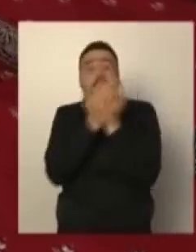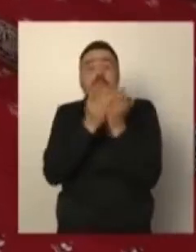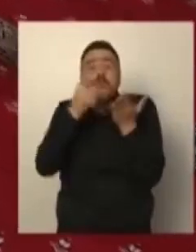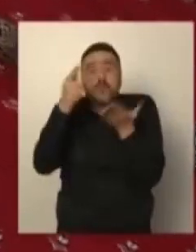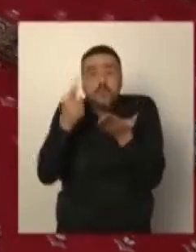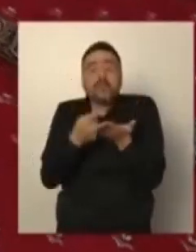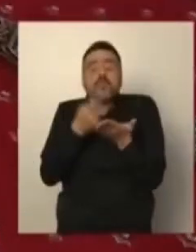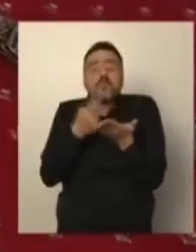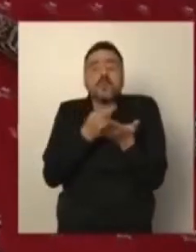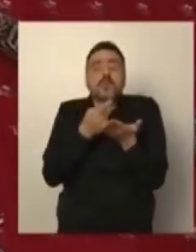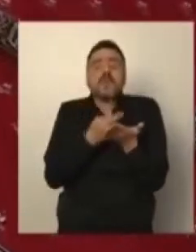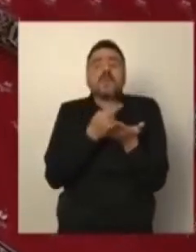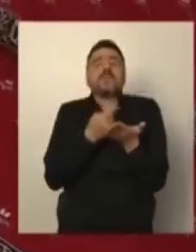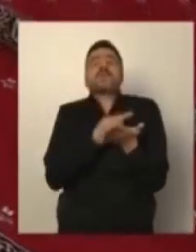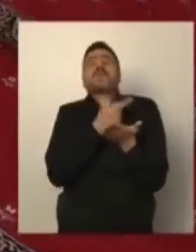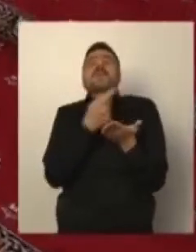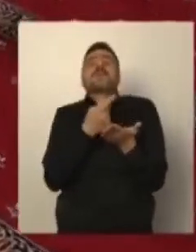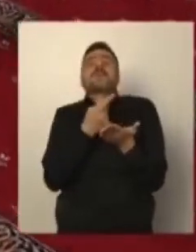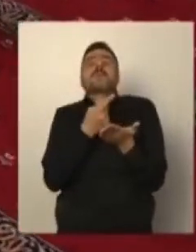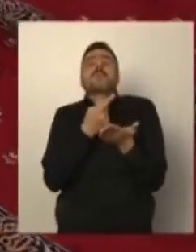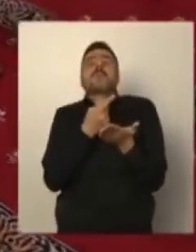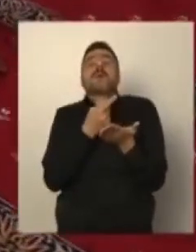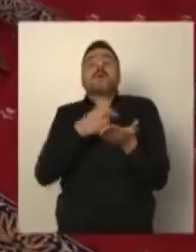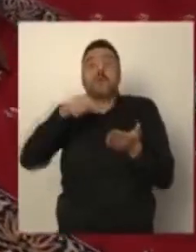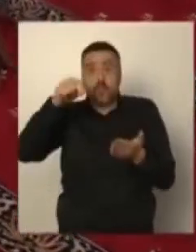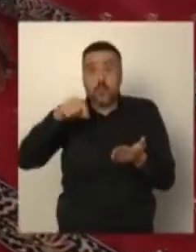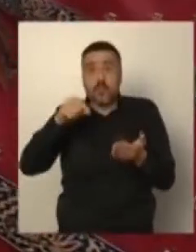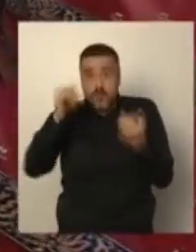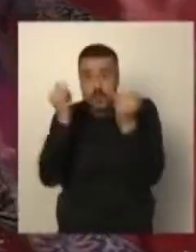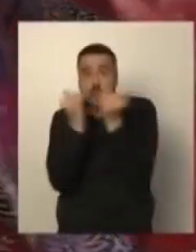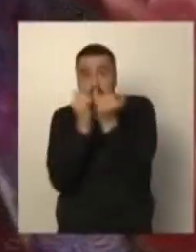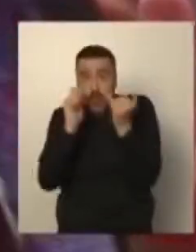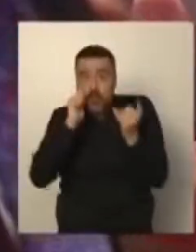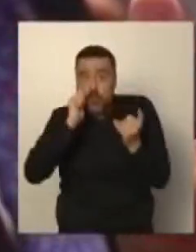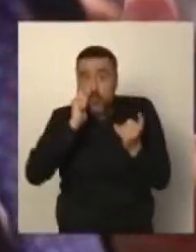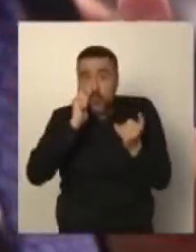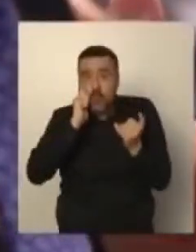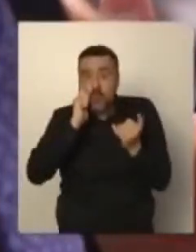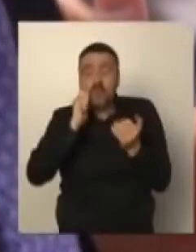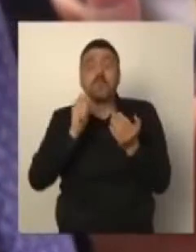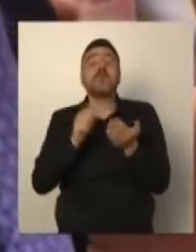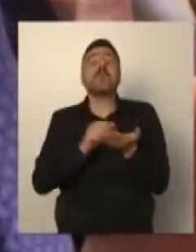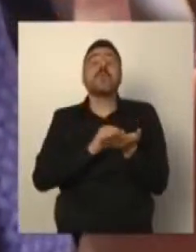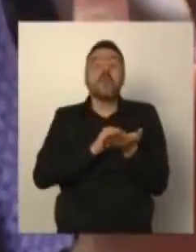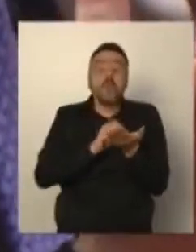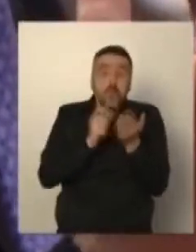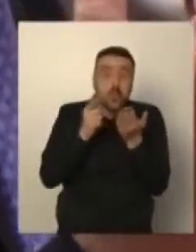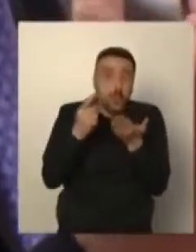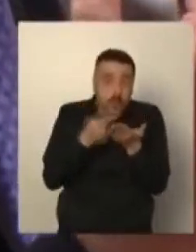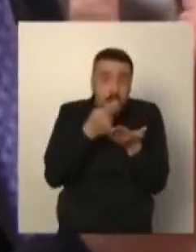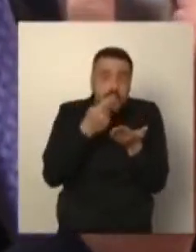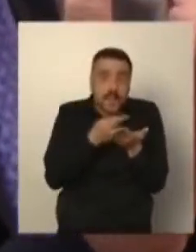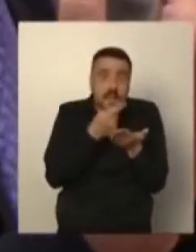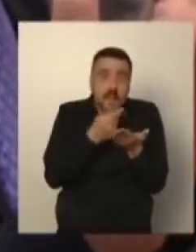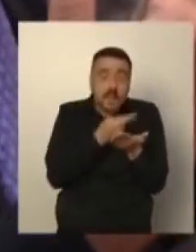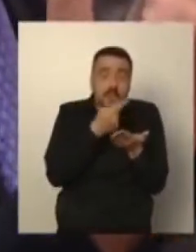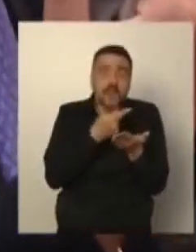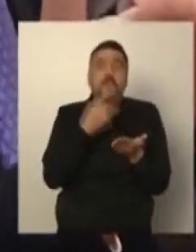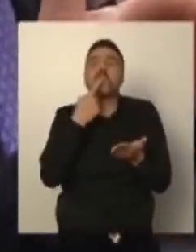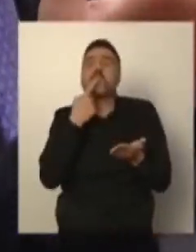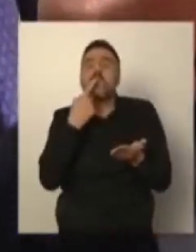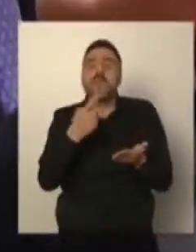Kur'an-ı Kerimleri, aramızda bulunan kardeşlerimizin okuduğu hatimleri, getirdiğimiz